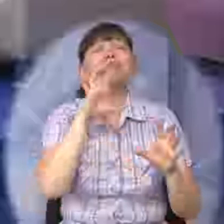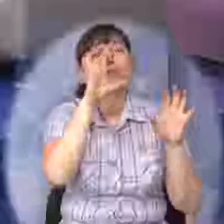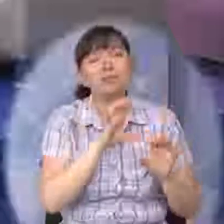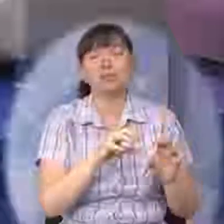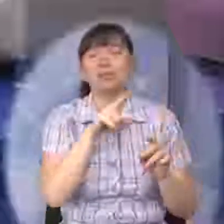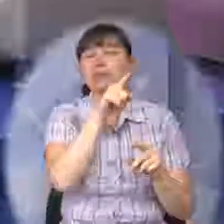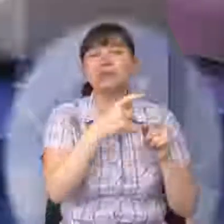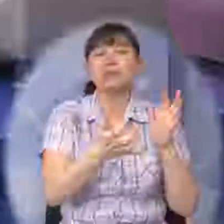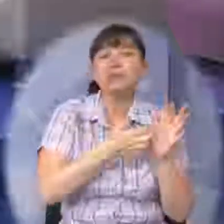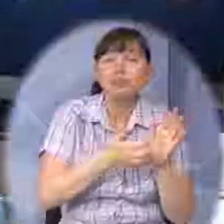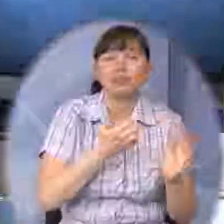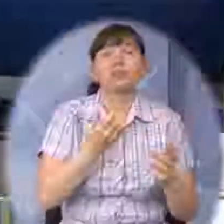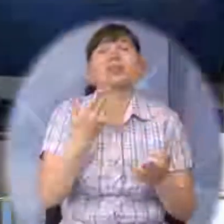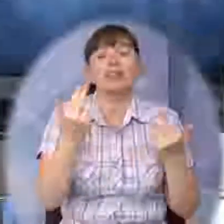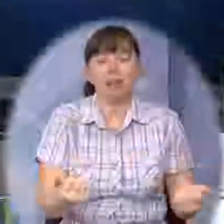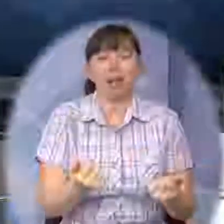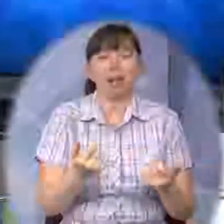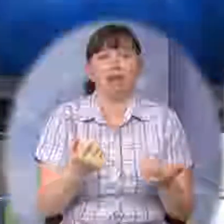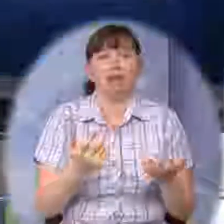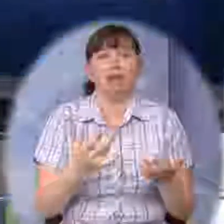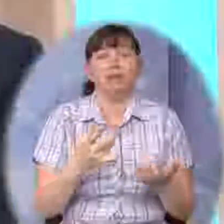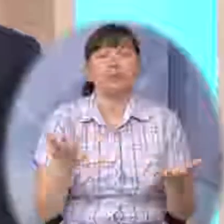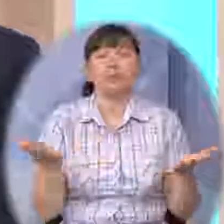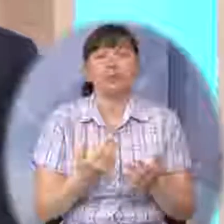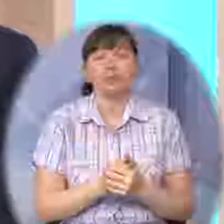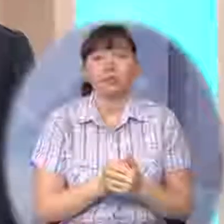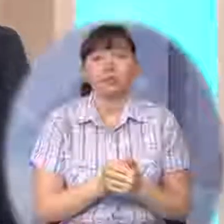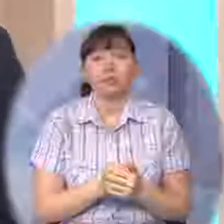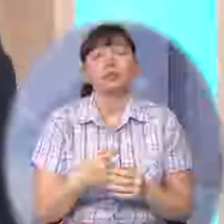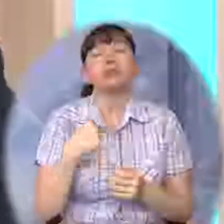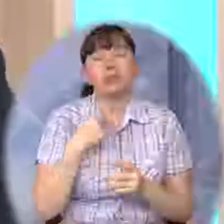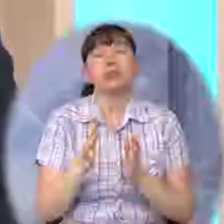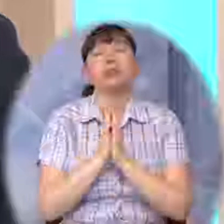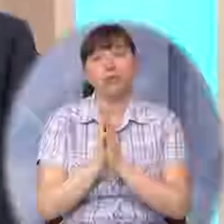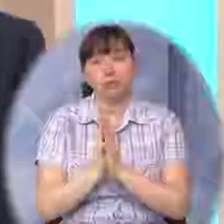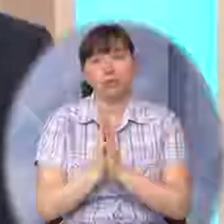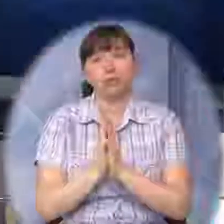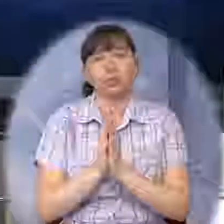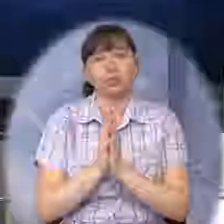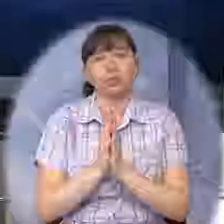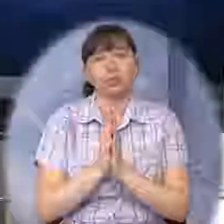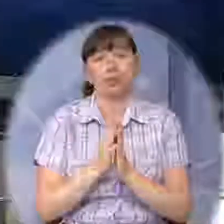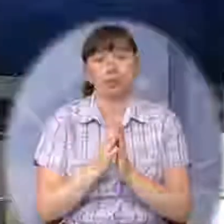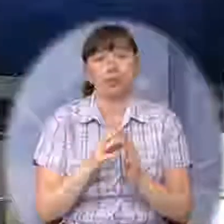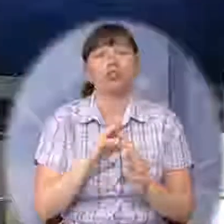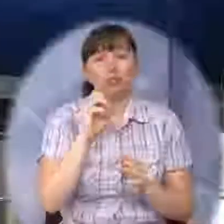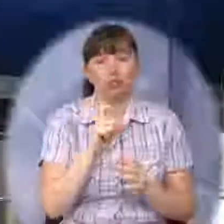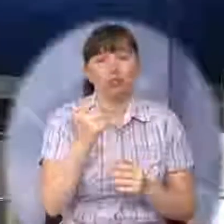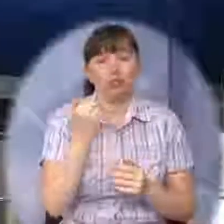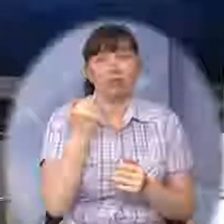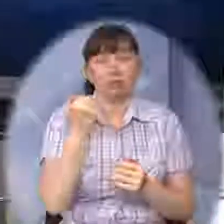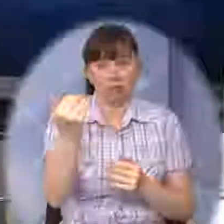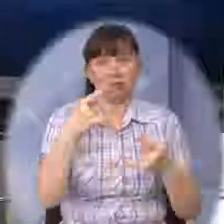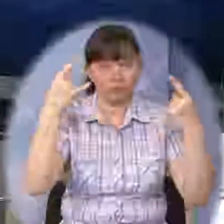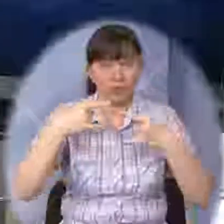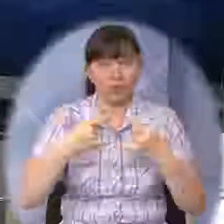legislația imperfectă sau poate punerea aplicare, mai este și atitudinea funcționarilor. Eu am să rog, iată, prin intermediul chiar și